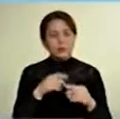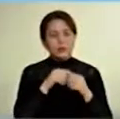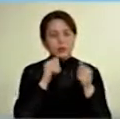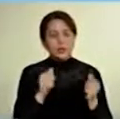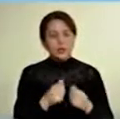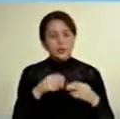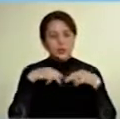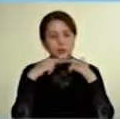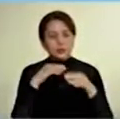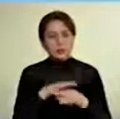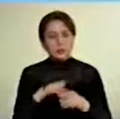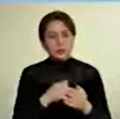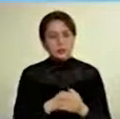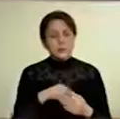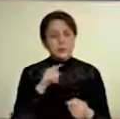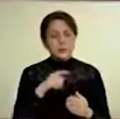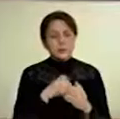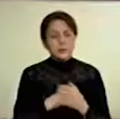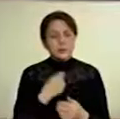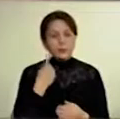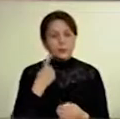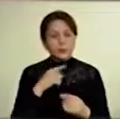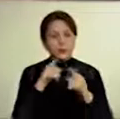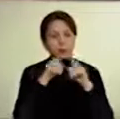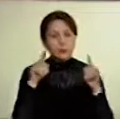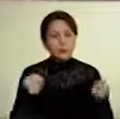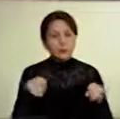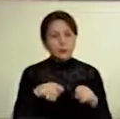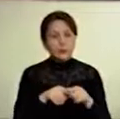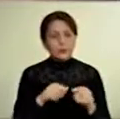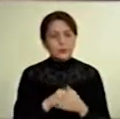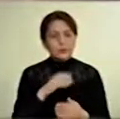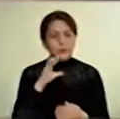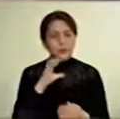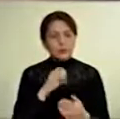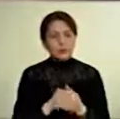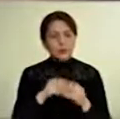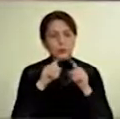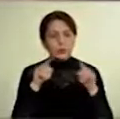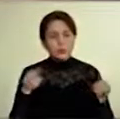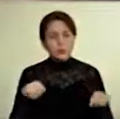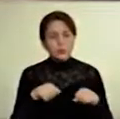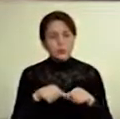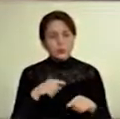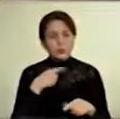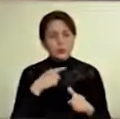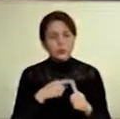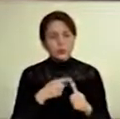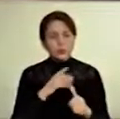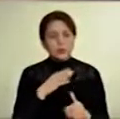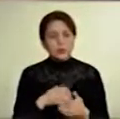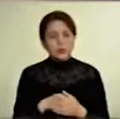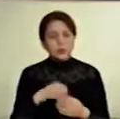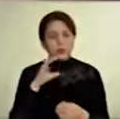shaklimizga e'tibor qiling. Mana bu birinchi to'g'ri to'rtburchakimiz S to'g'ri to'rtburchak deb atadik.